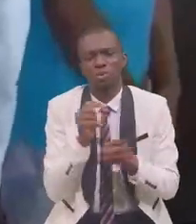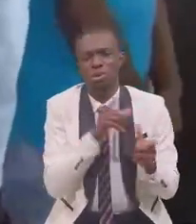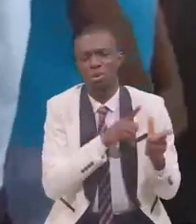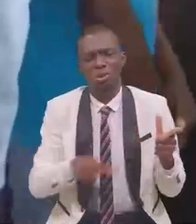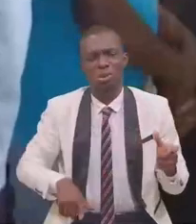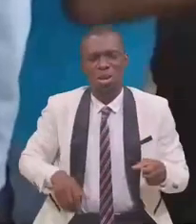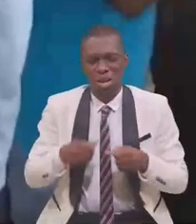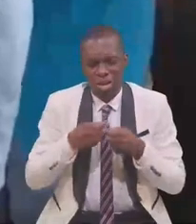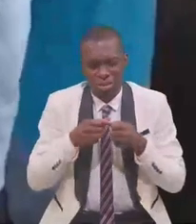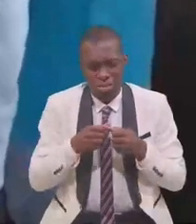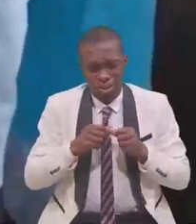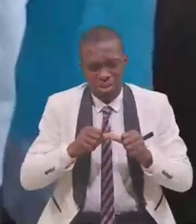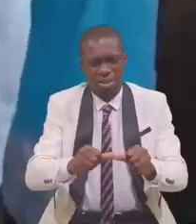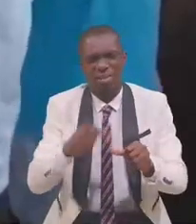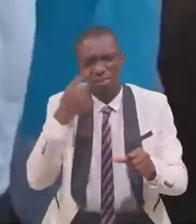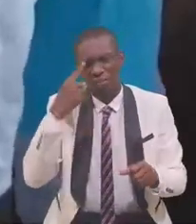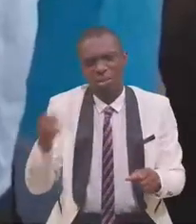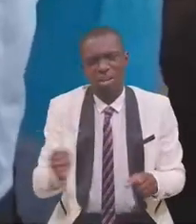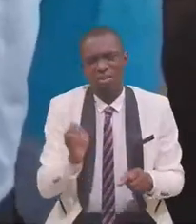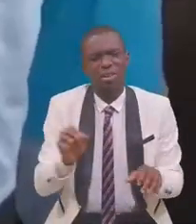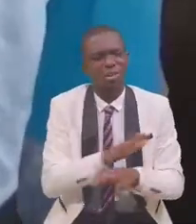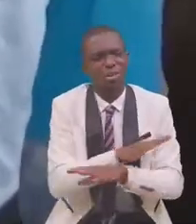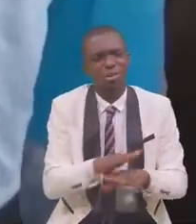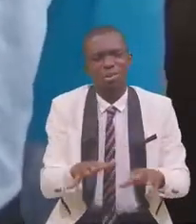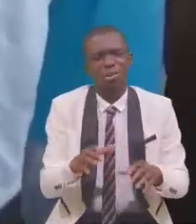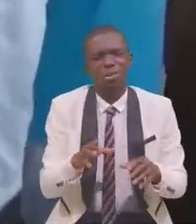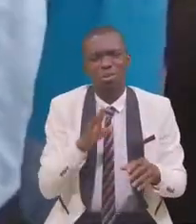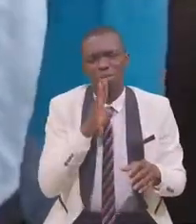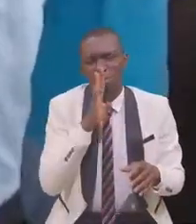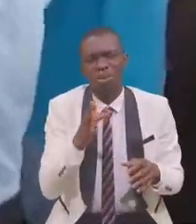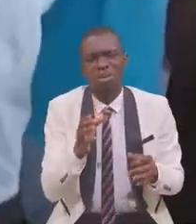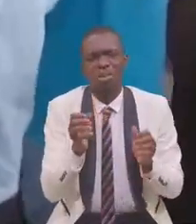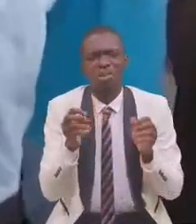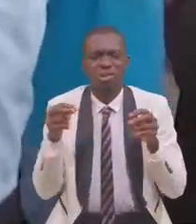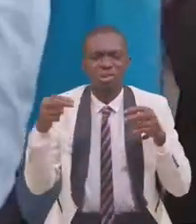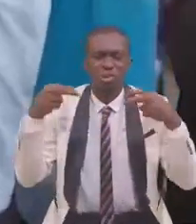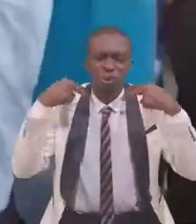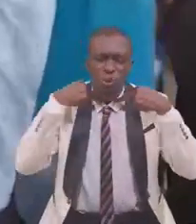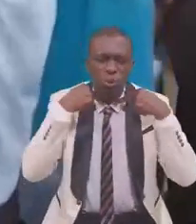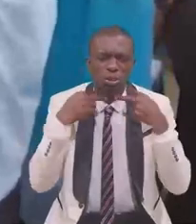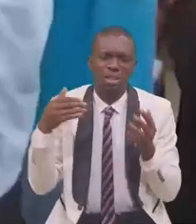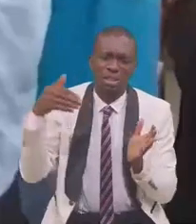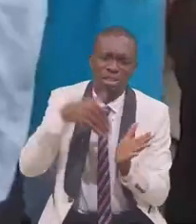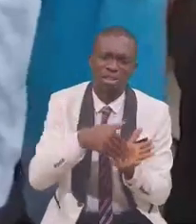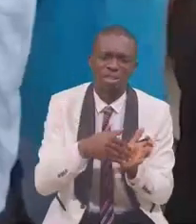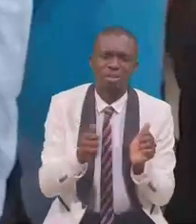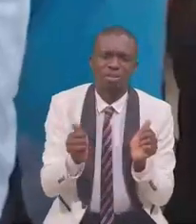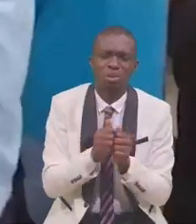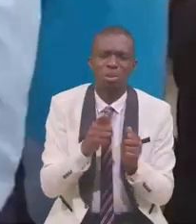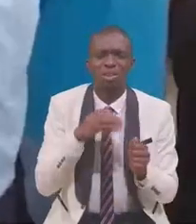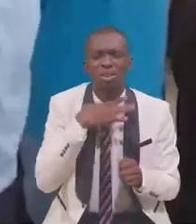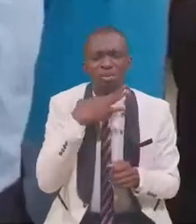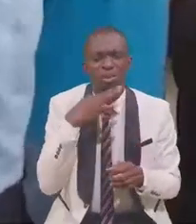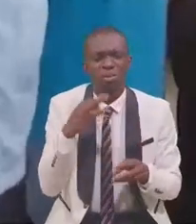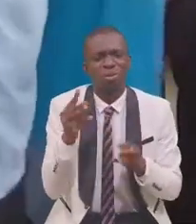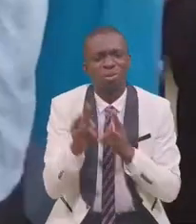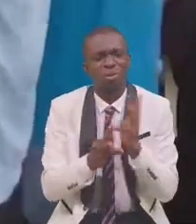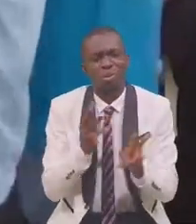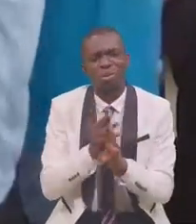monde. Ne vous engagez pas encore aux pollutions du monde. Sortez du milieu de séparez-vous et je vous